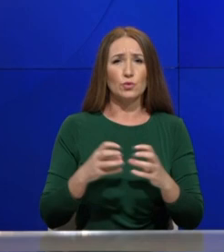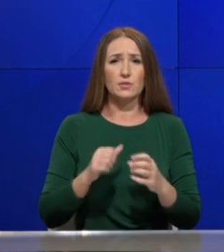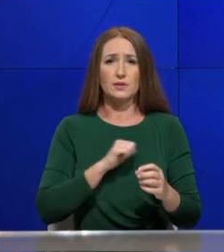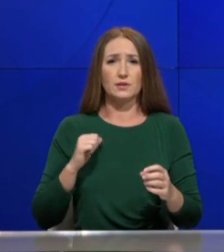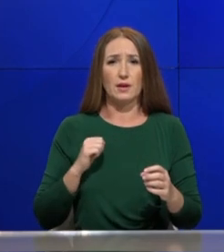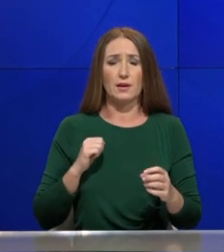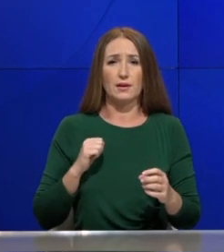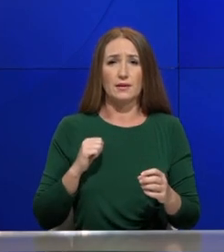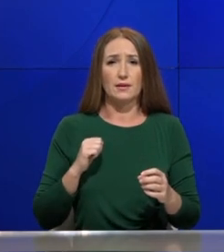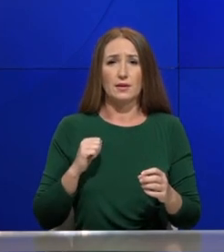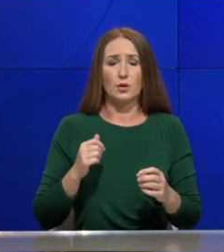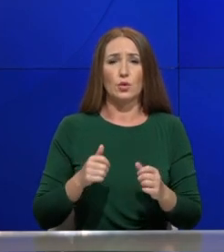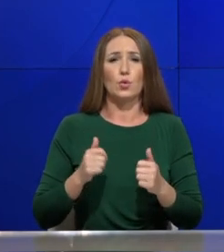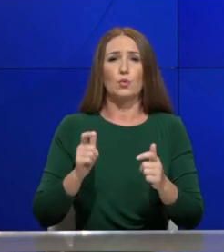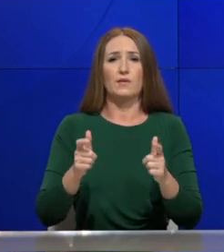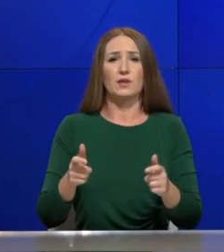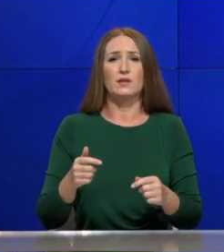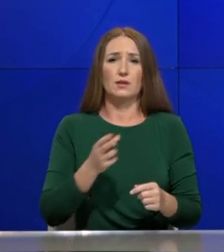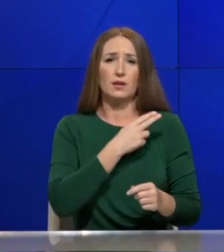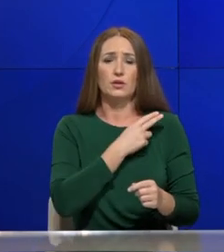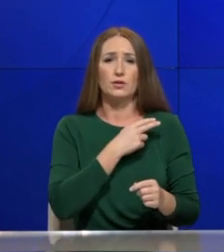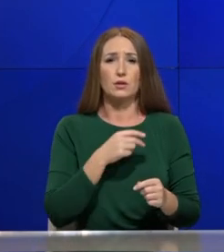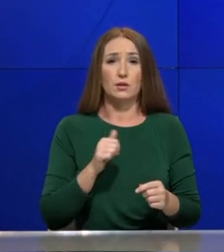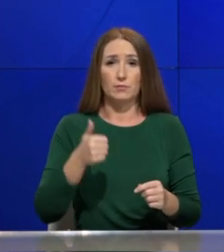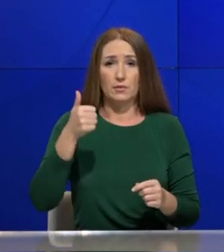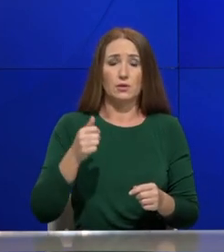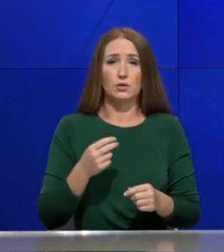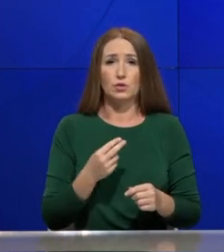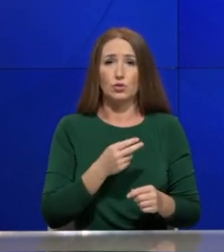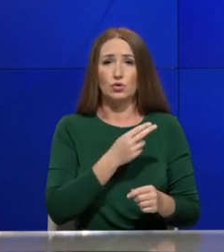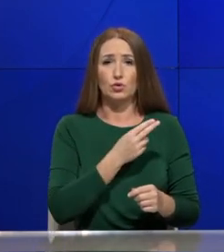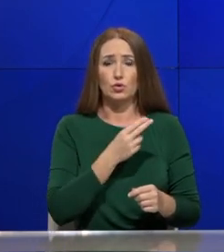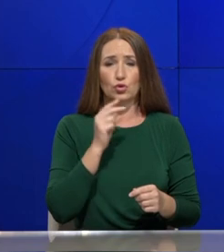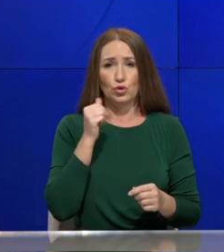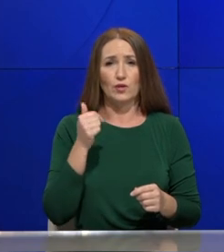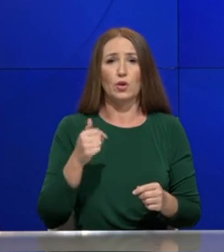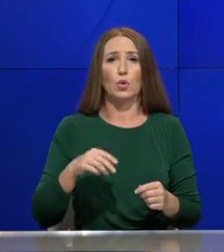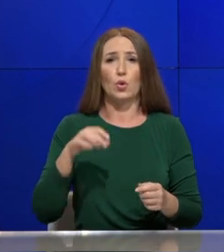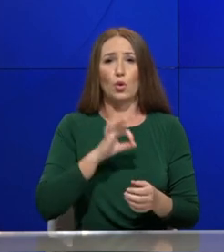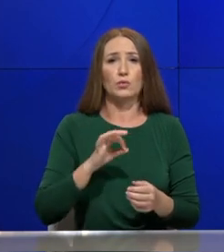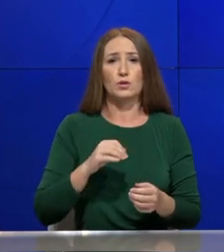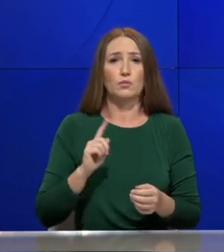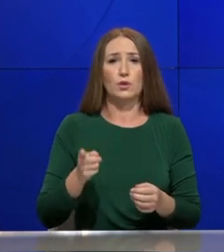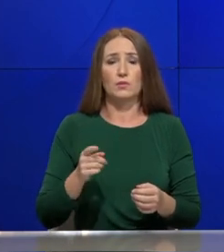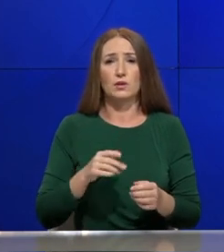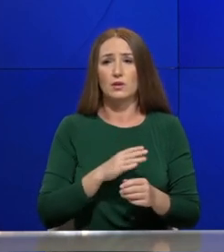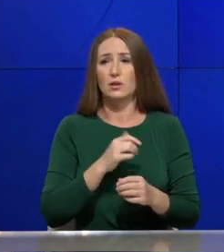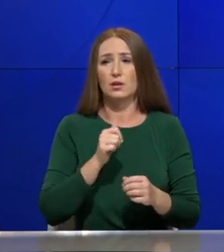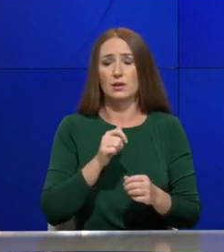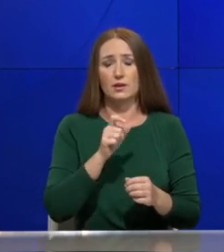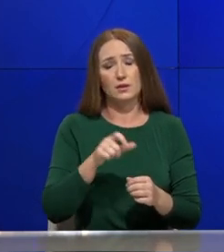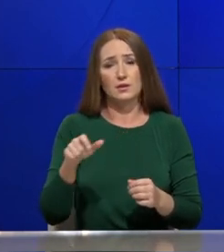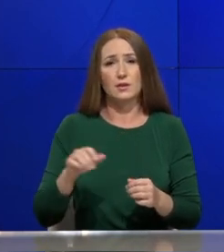grupe upravljati načelnikom. Prvi čovjek općine mora biti načelnik svih građana i kada ima važnu odluku